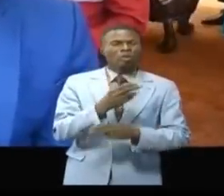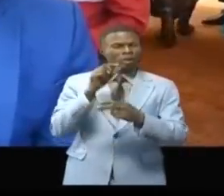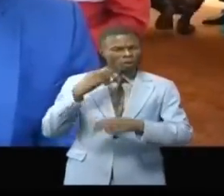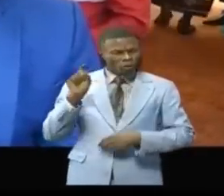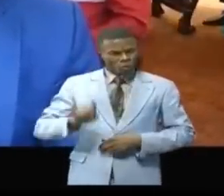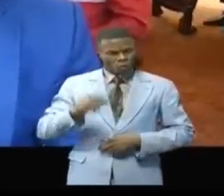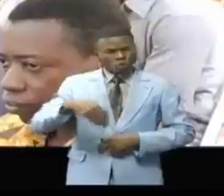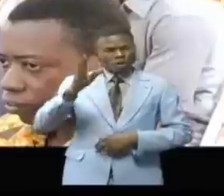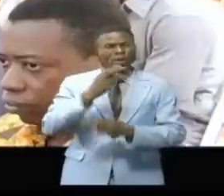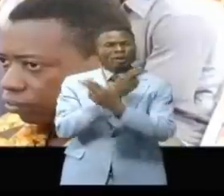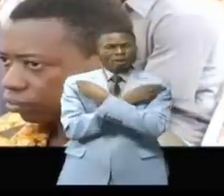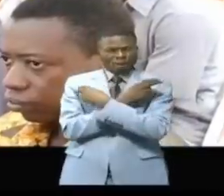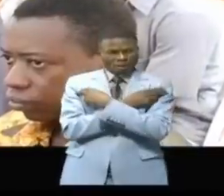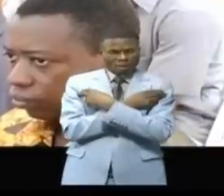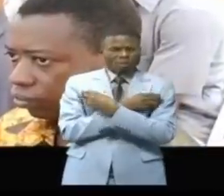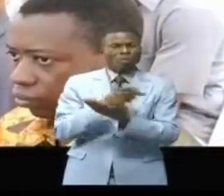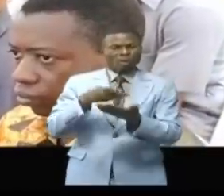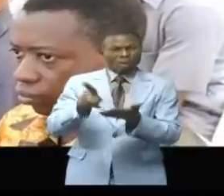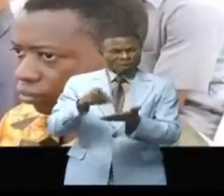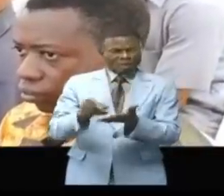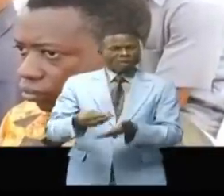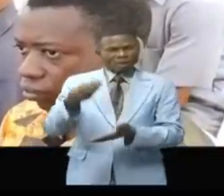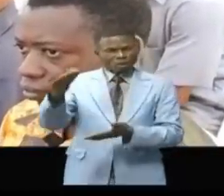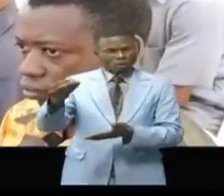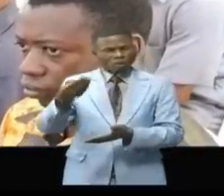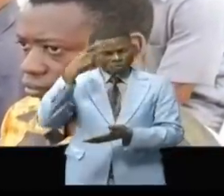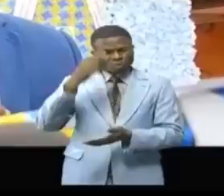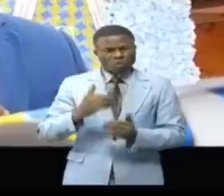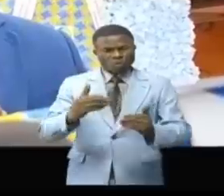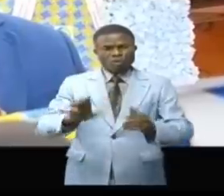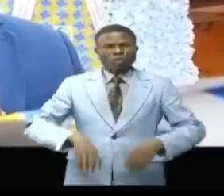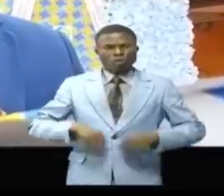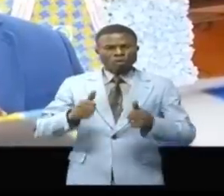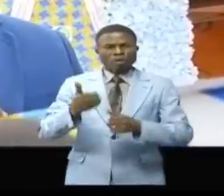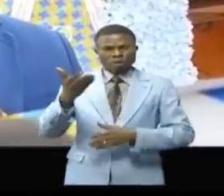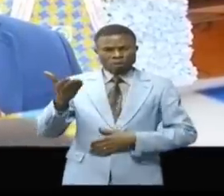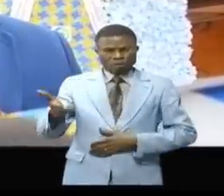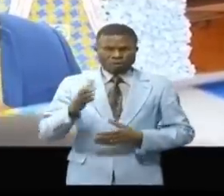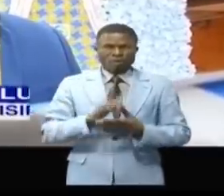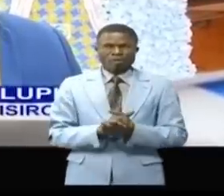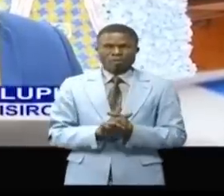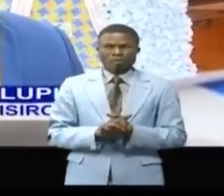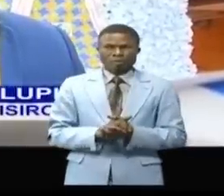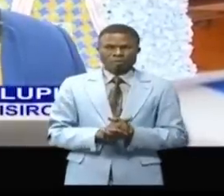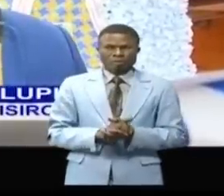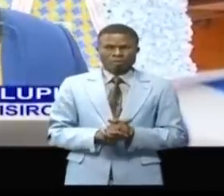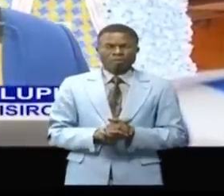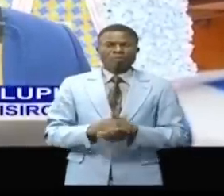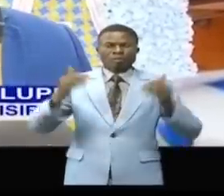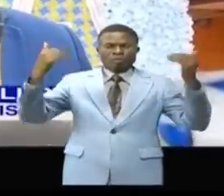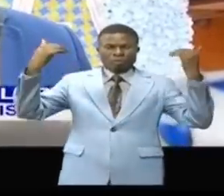dans le coin, commence par saluer la constance de sa hiérarchie. Dans la direction générale de la CNSS, dirigée par